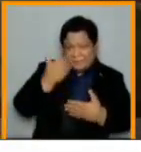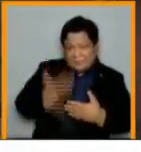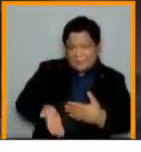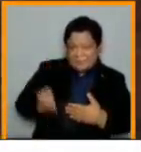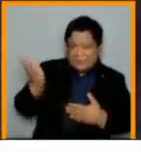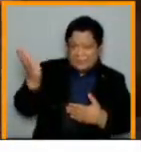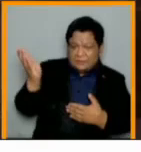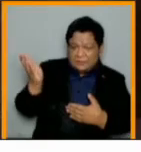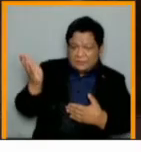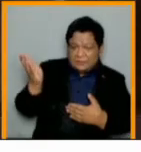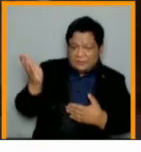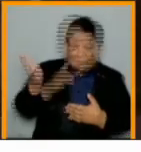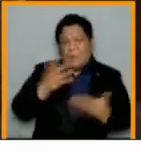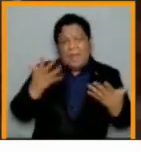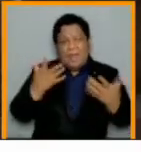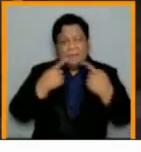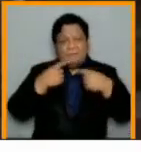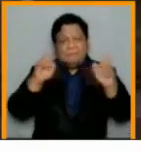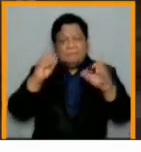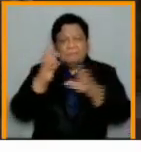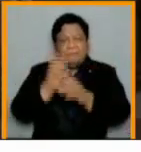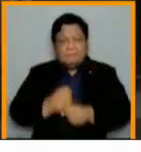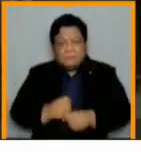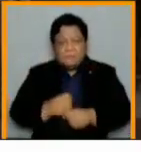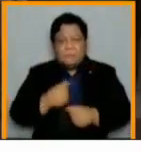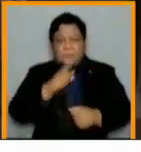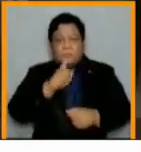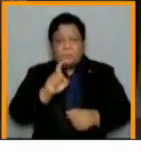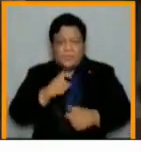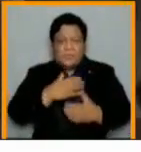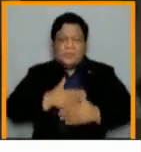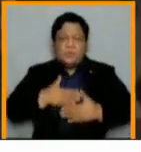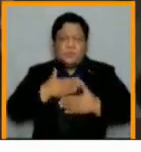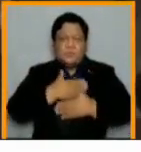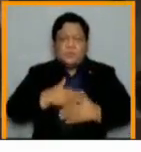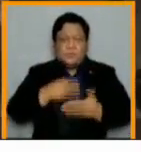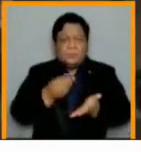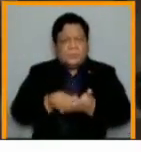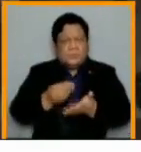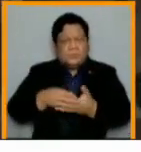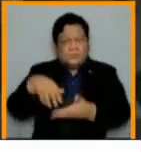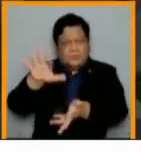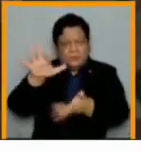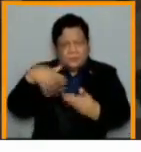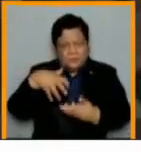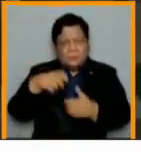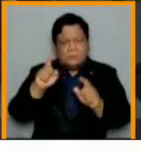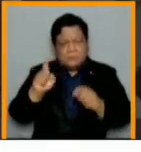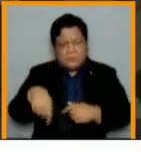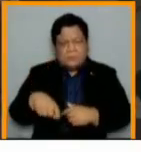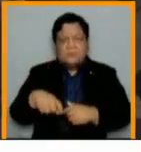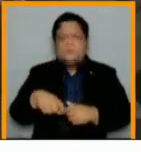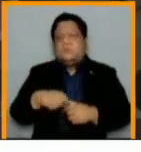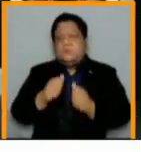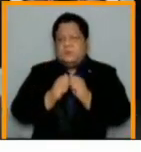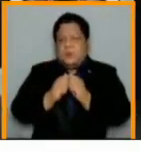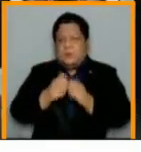sa amin. Na-enjoy nang dapat niya yung makuha ang pera na dapat makasama niya kami, ma-enjoy po